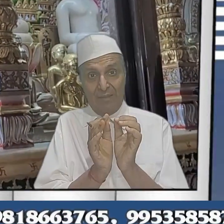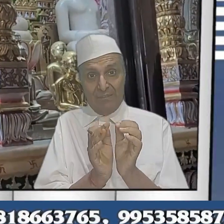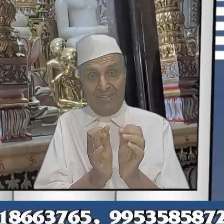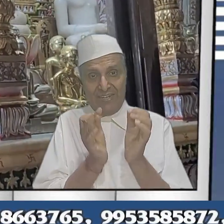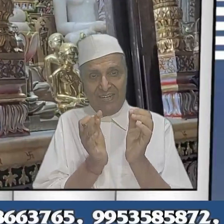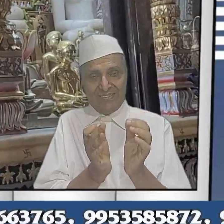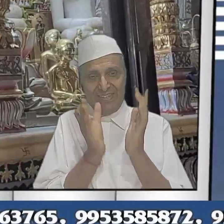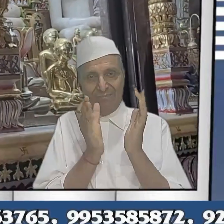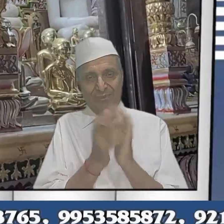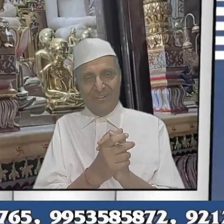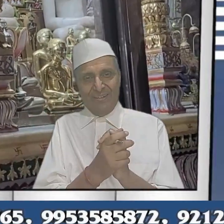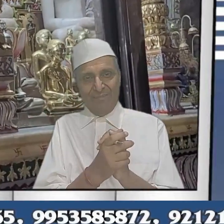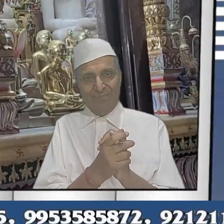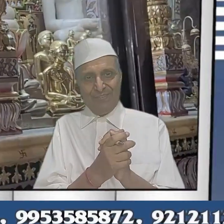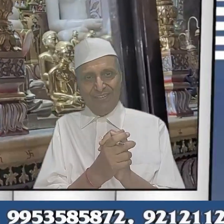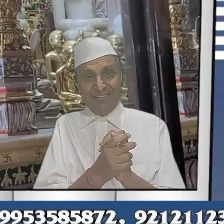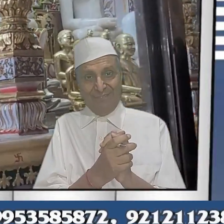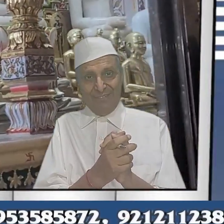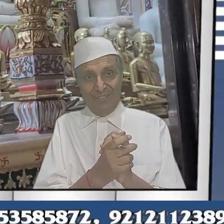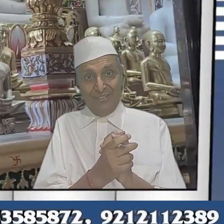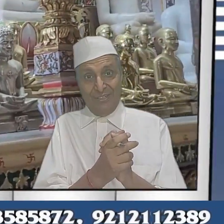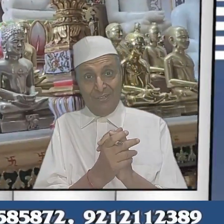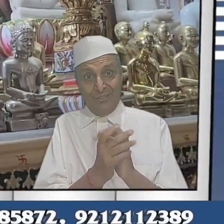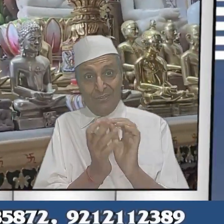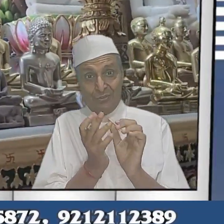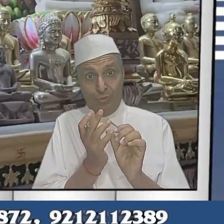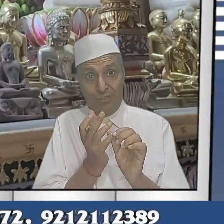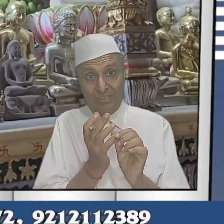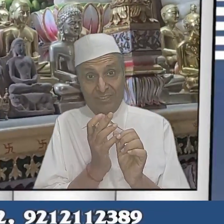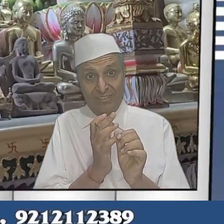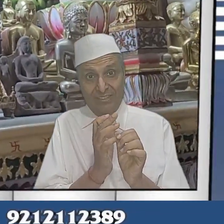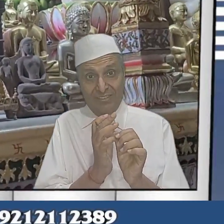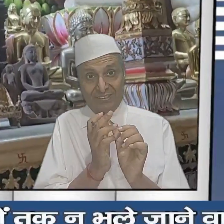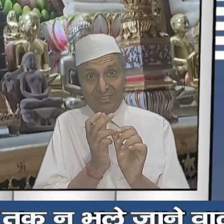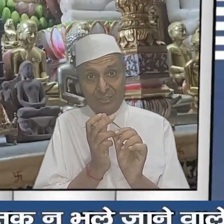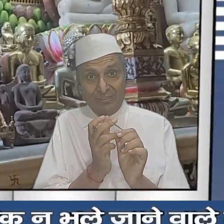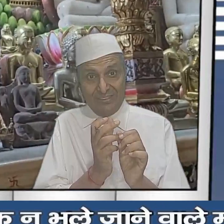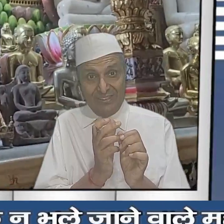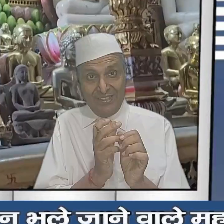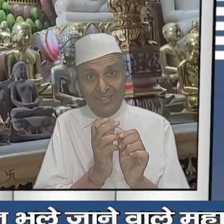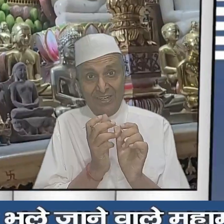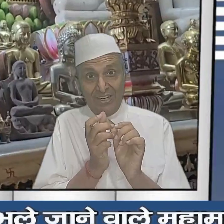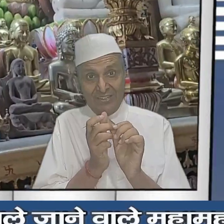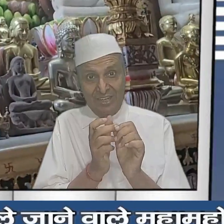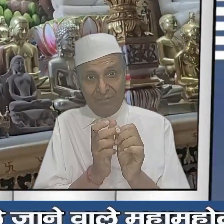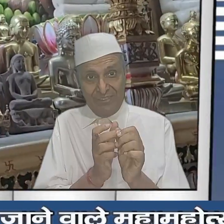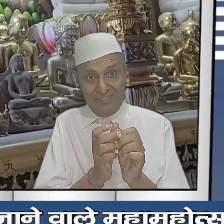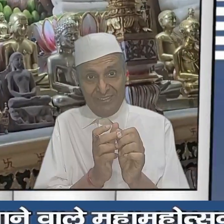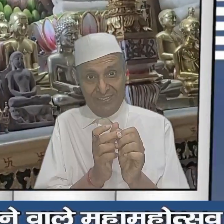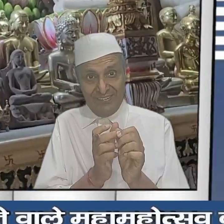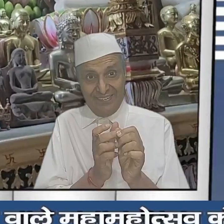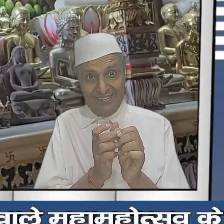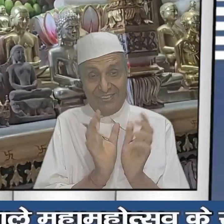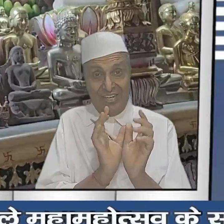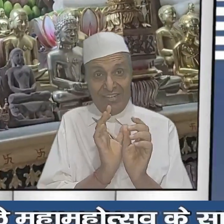यह बड़ा मंदिर हसनापुर का, जहां पर 16वें तीर्थंकर, 17वें तीर्थंकर, 18वें